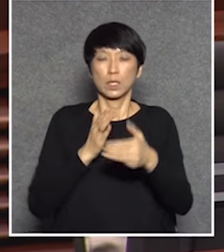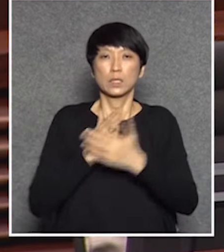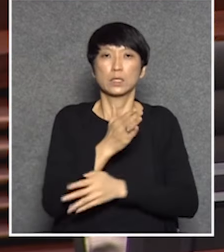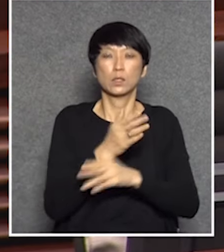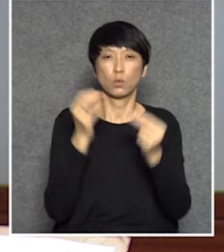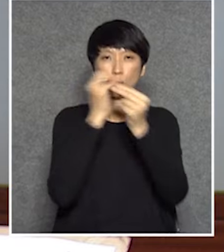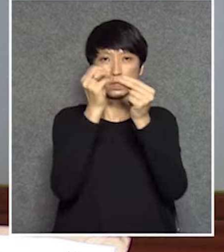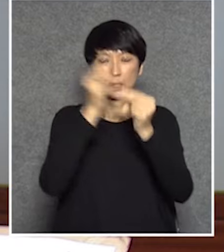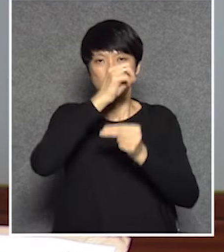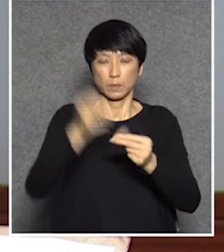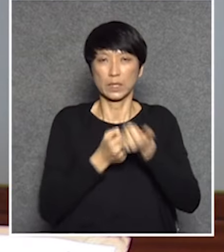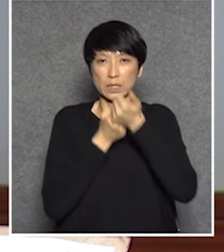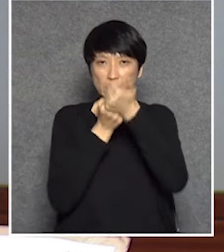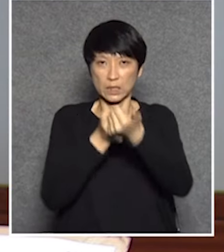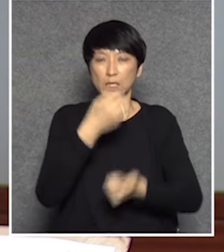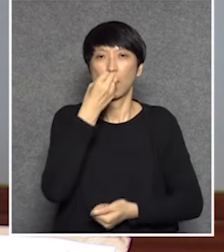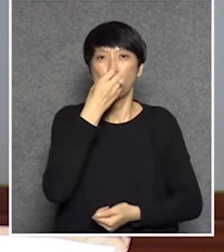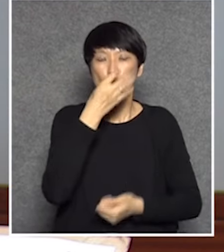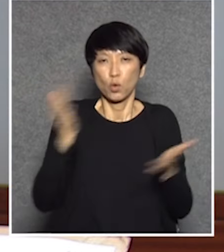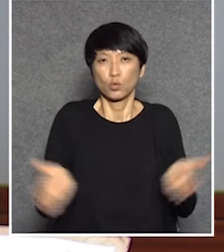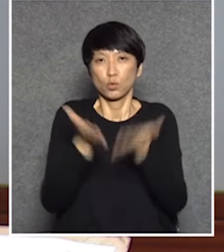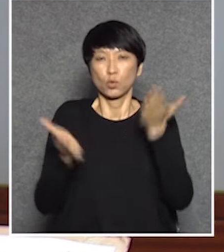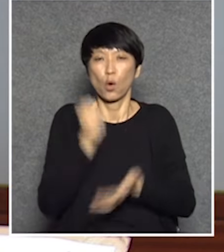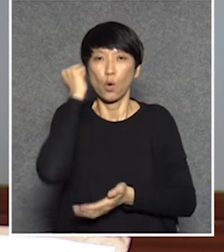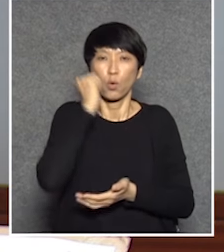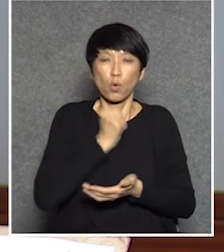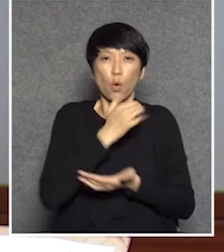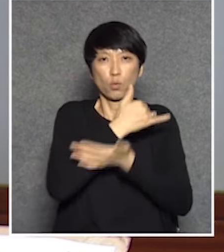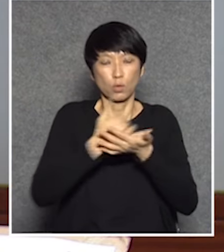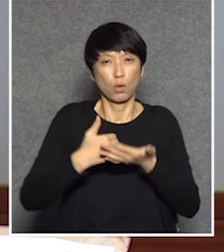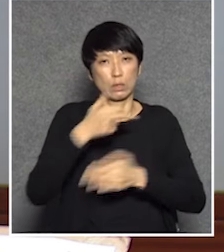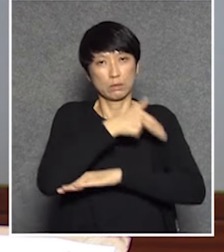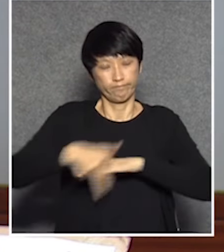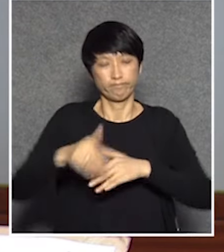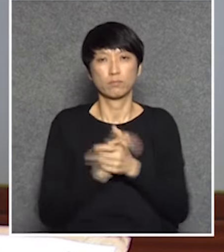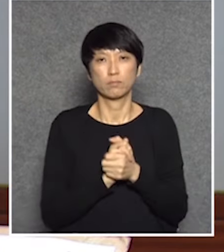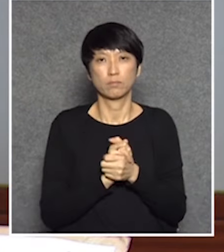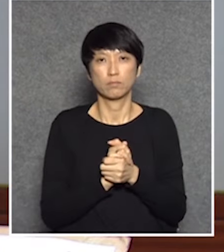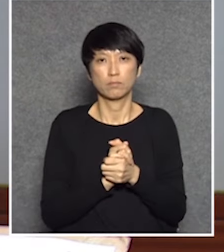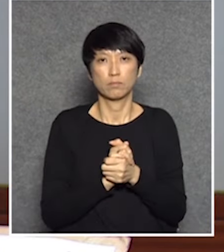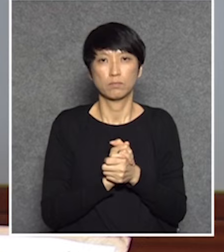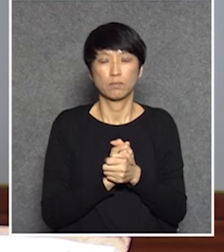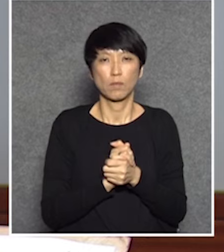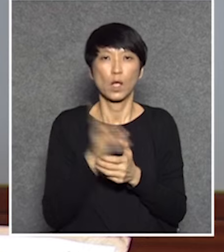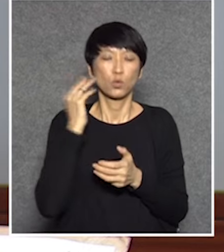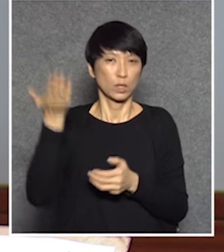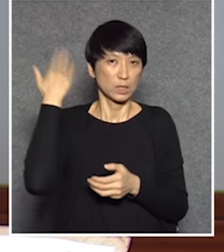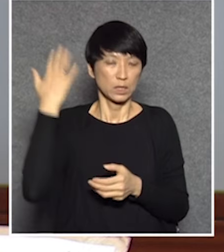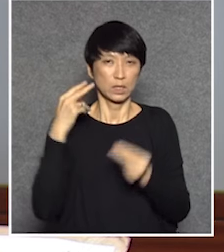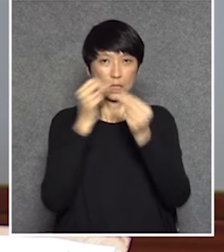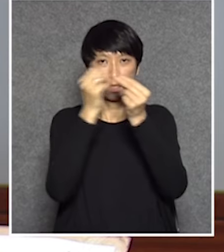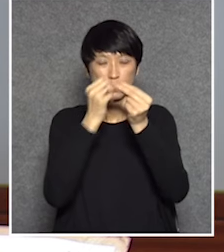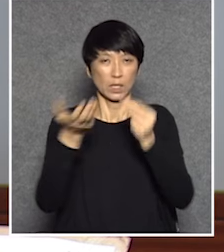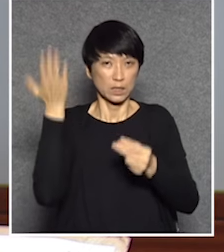被訪者支持在香港推行老年退休金計劃的構思。嗱，嗰70%被訪者咧，如果當年咧， 是六十